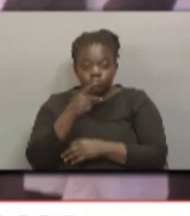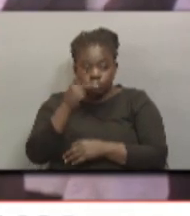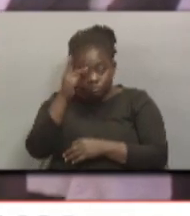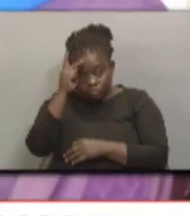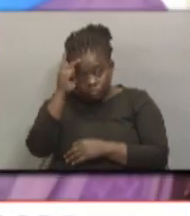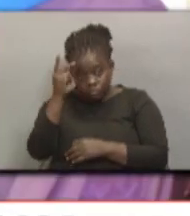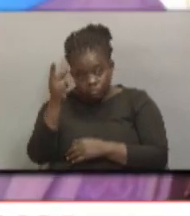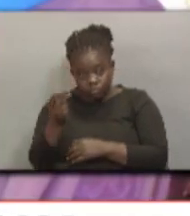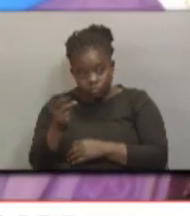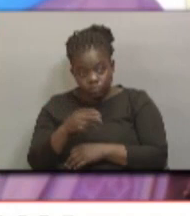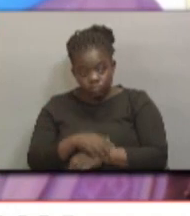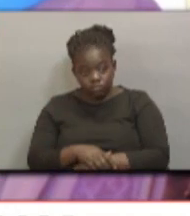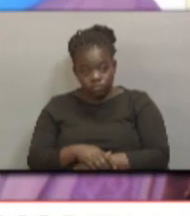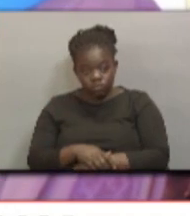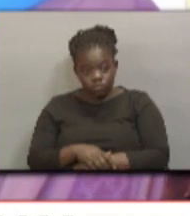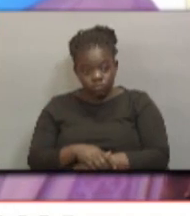kugabanyira